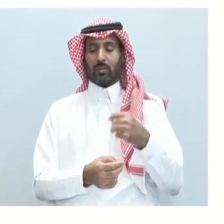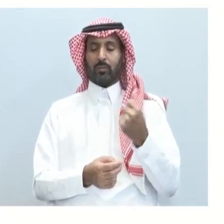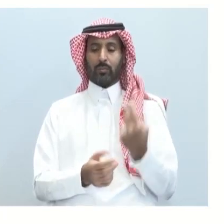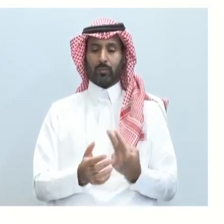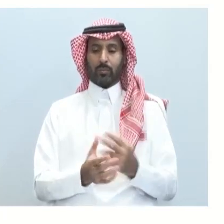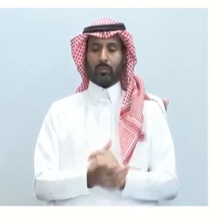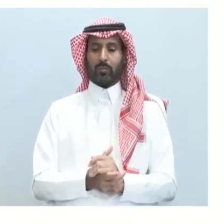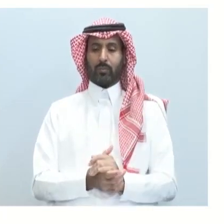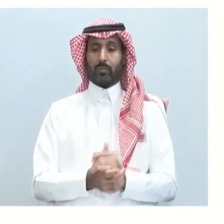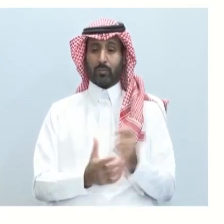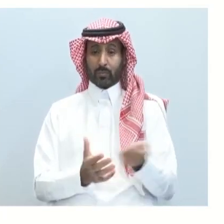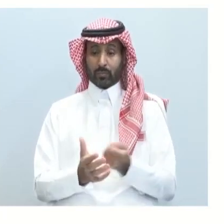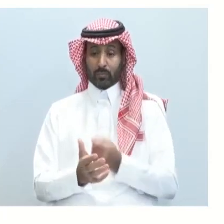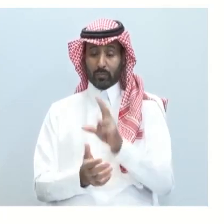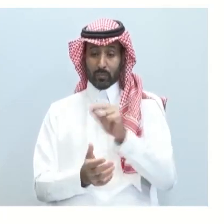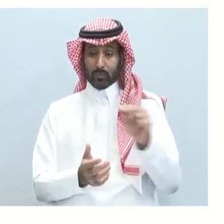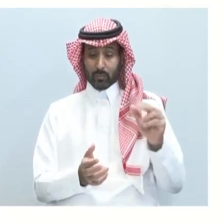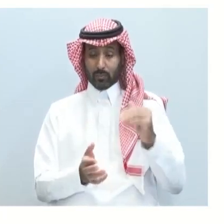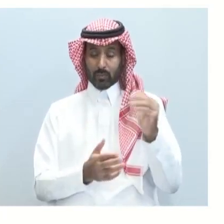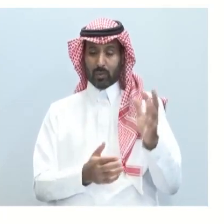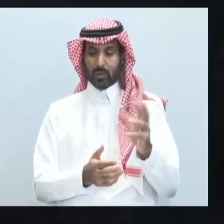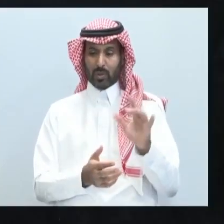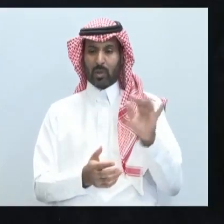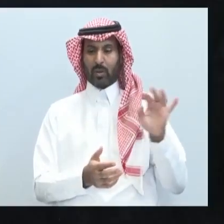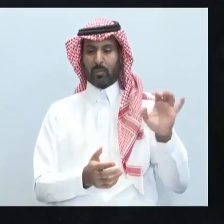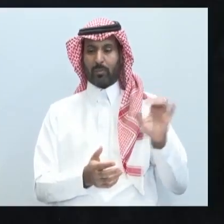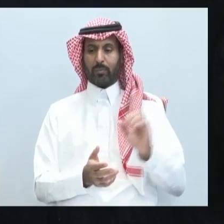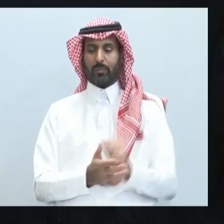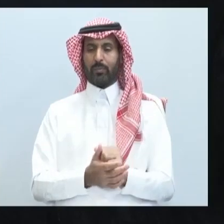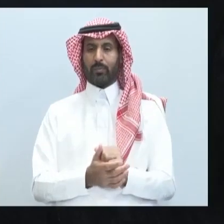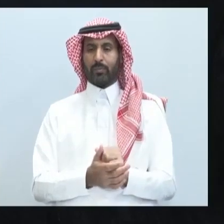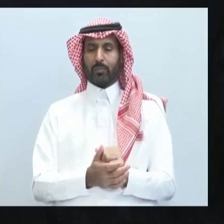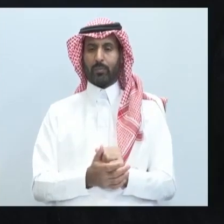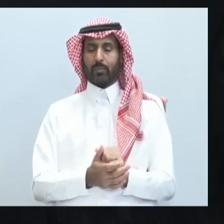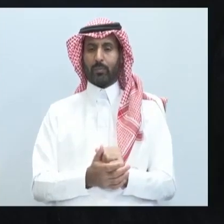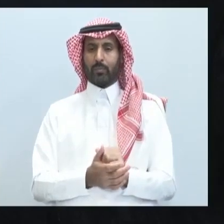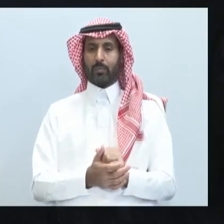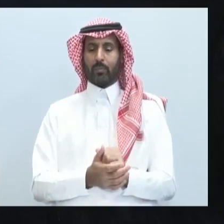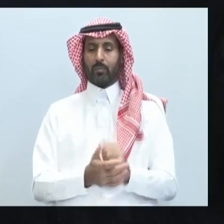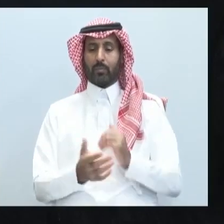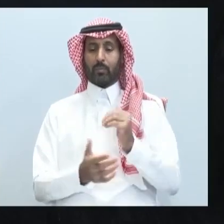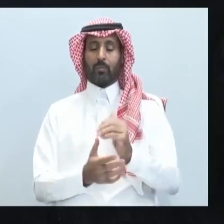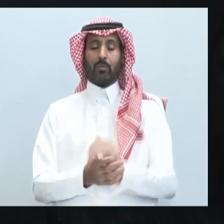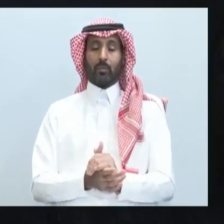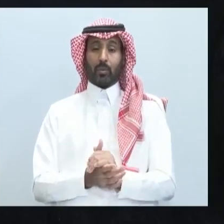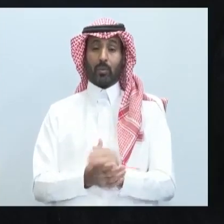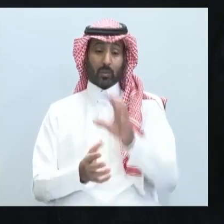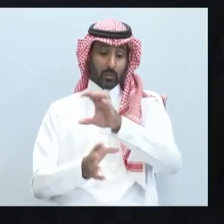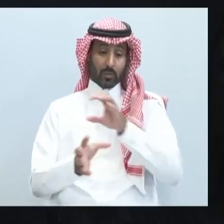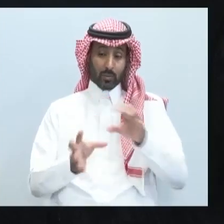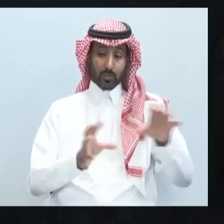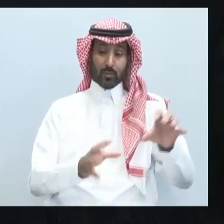حنا كتبنا المعادله على شكل كيميائيه رمزيه تبقى ماذا تبقى انه نوزنها